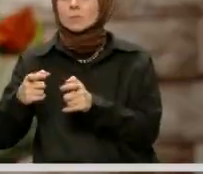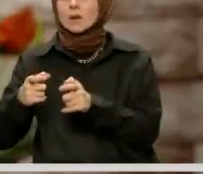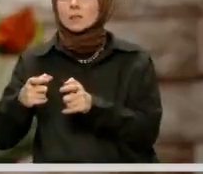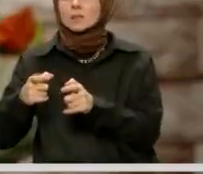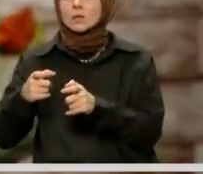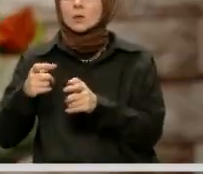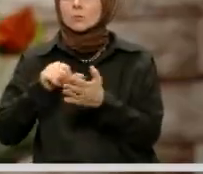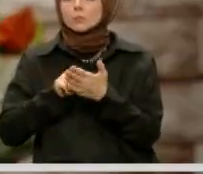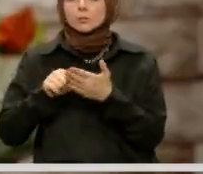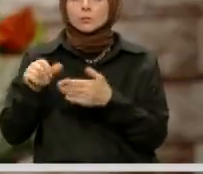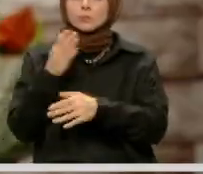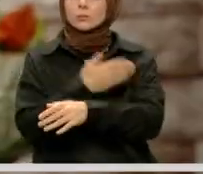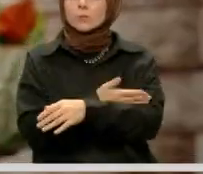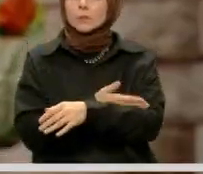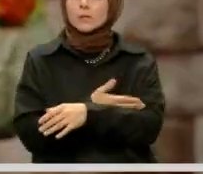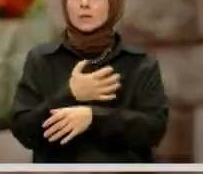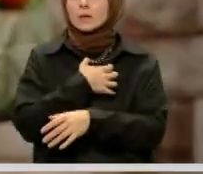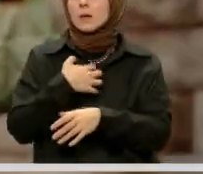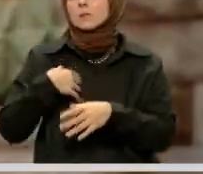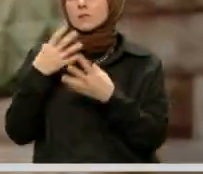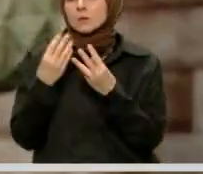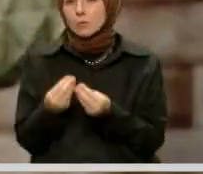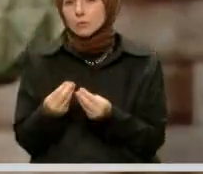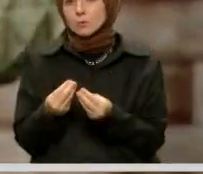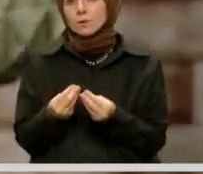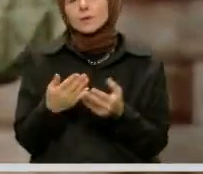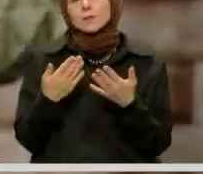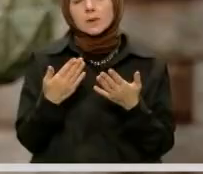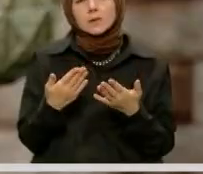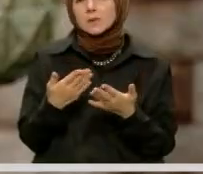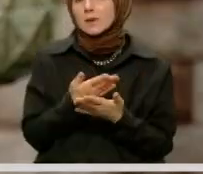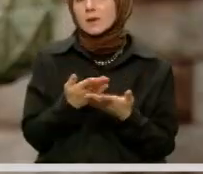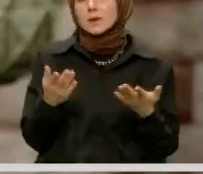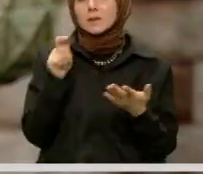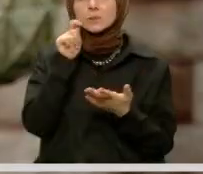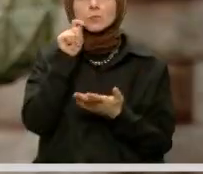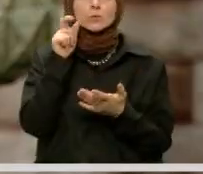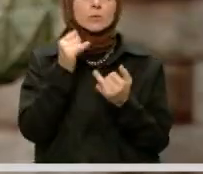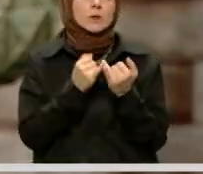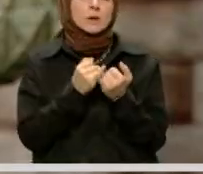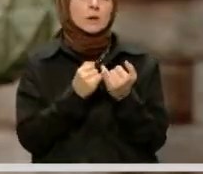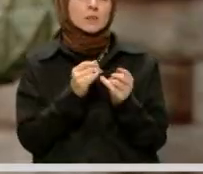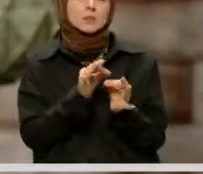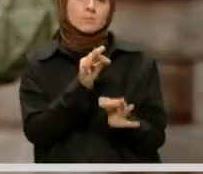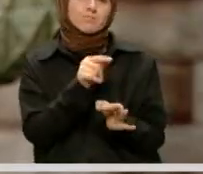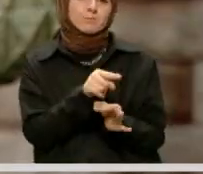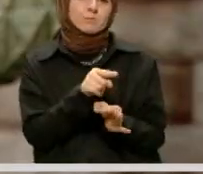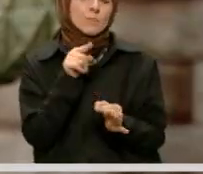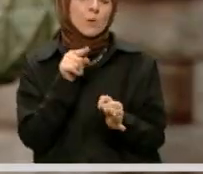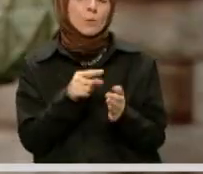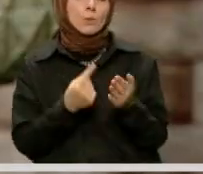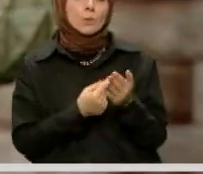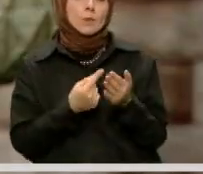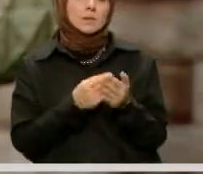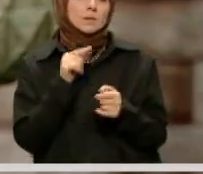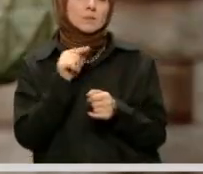geldi. Velhasıl ey Müslüman, ey mümin kardeşim, bu Kur'an sana gelse,